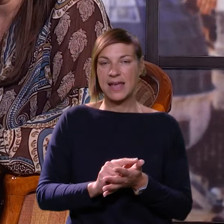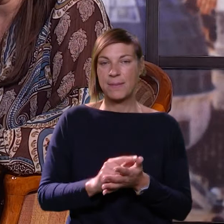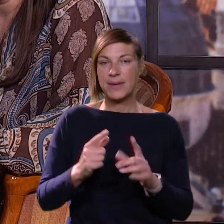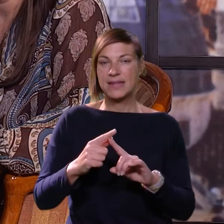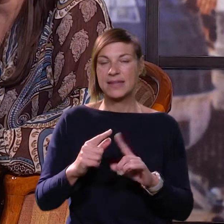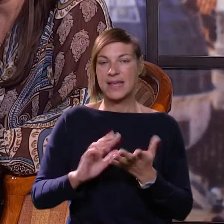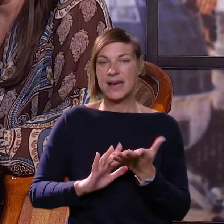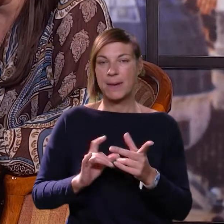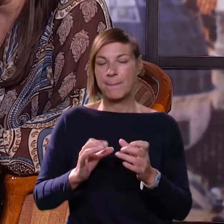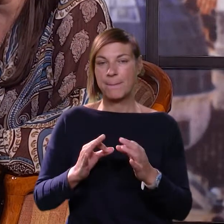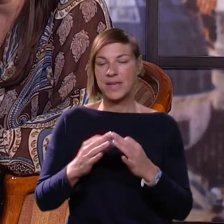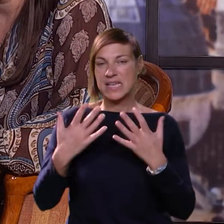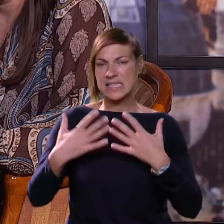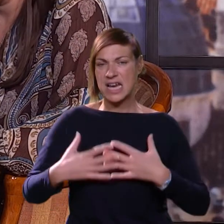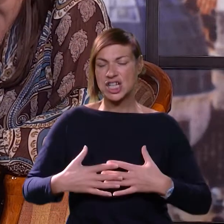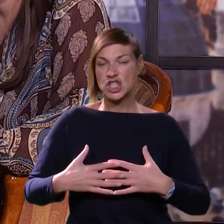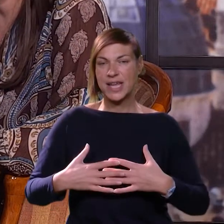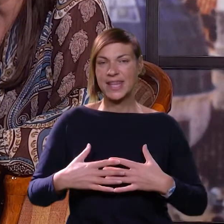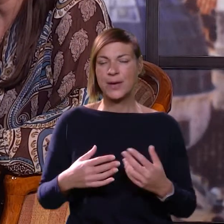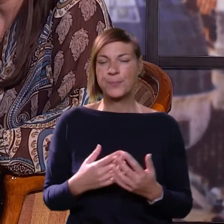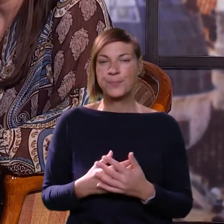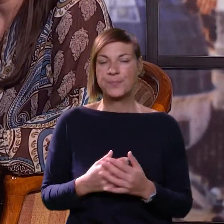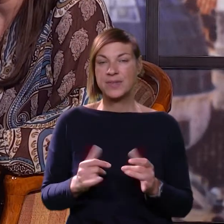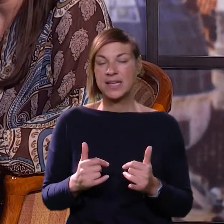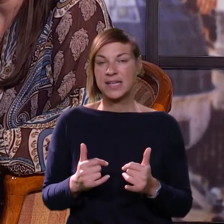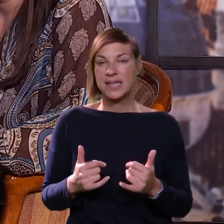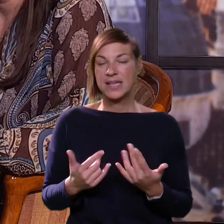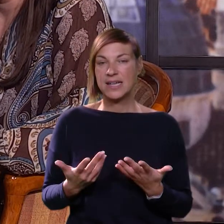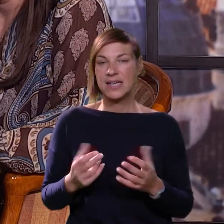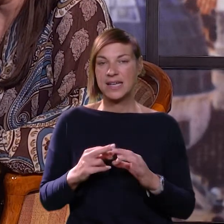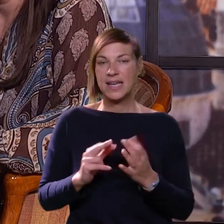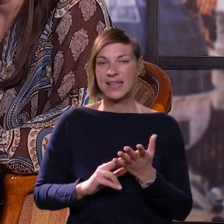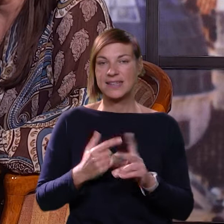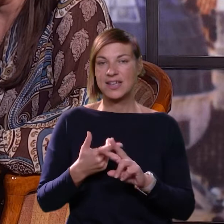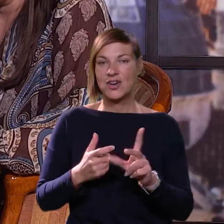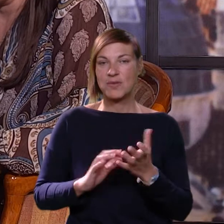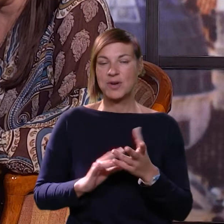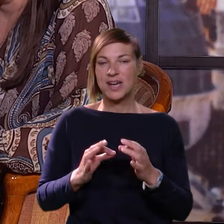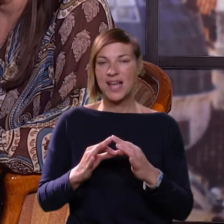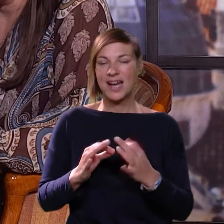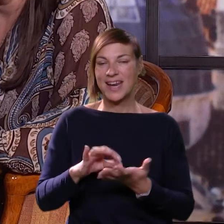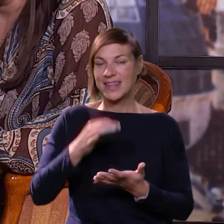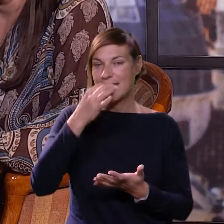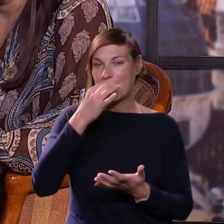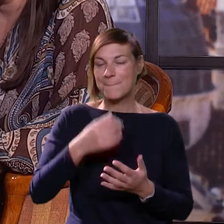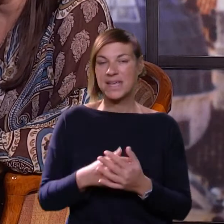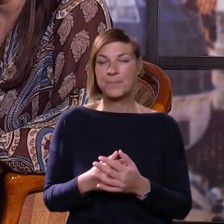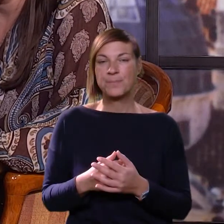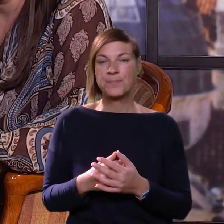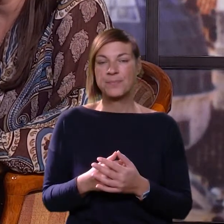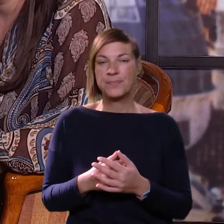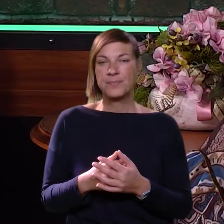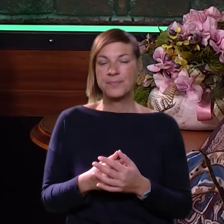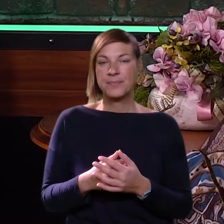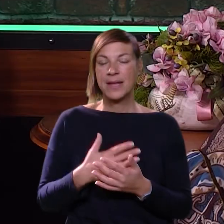terapije, odnosno zračenja, ili antihormonalne, kako si rekla, terapije?